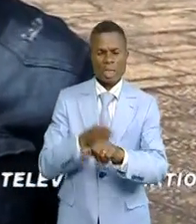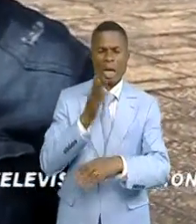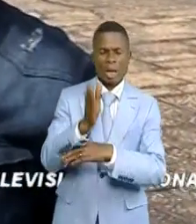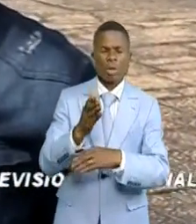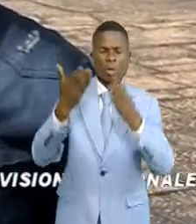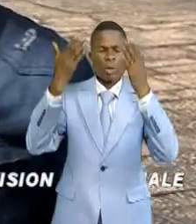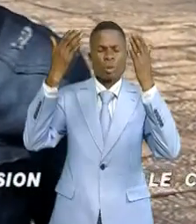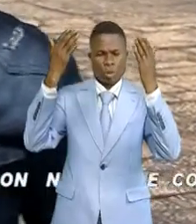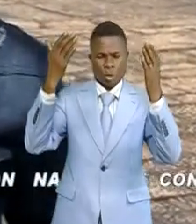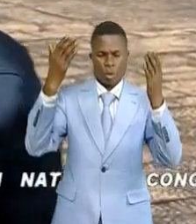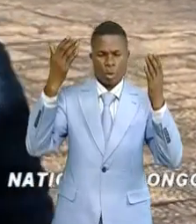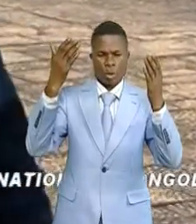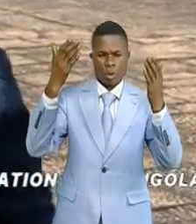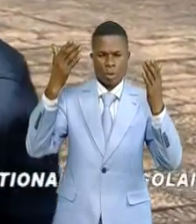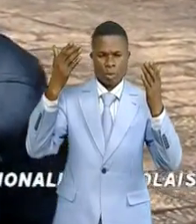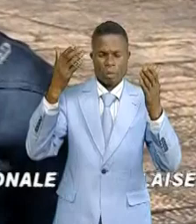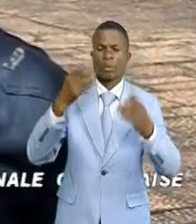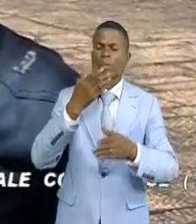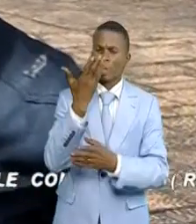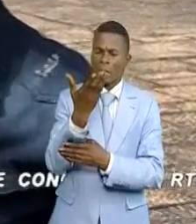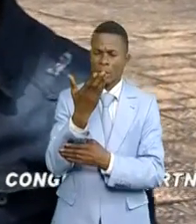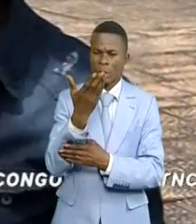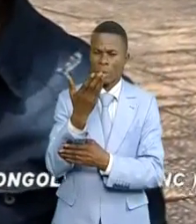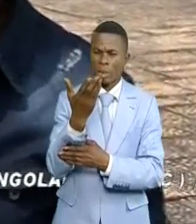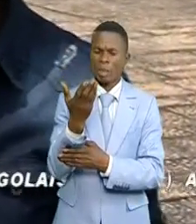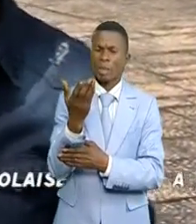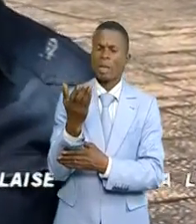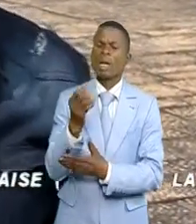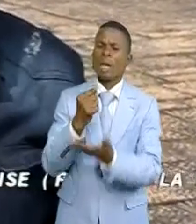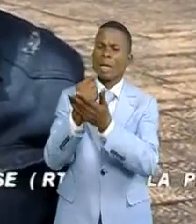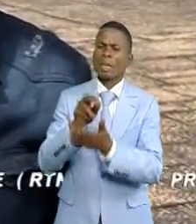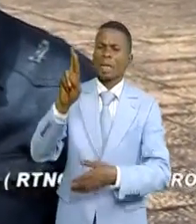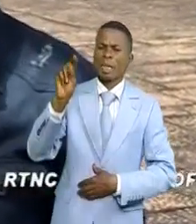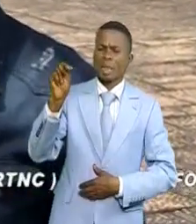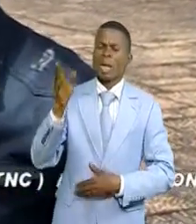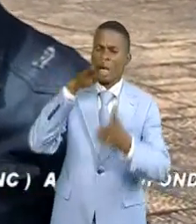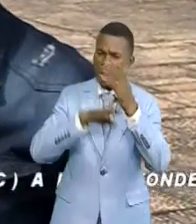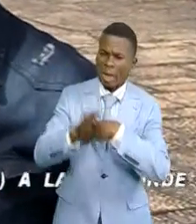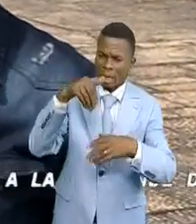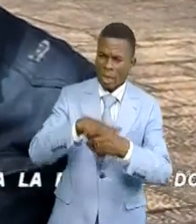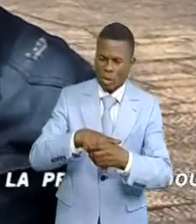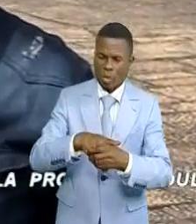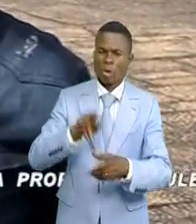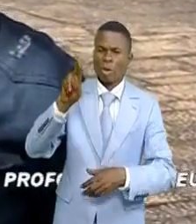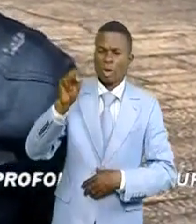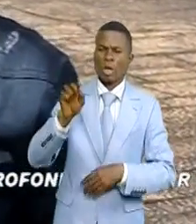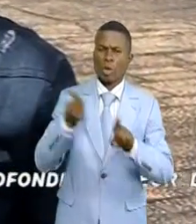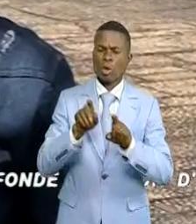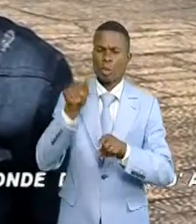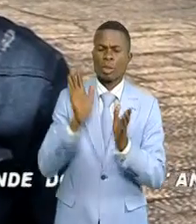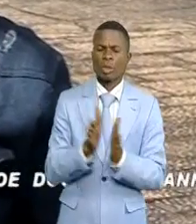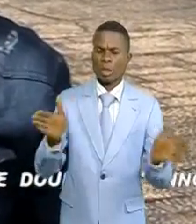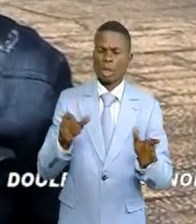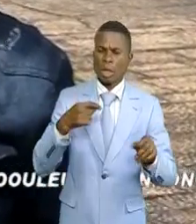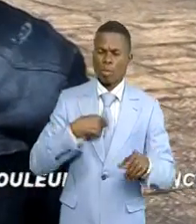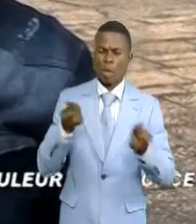Dieu m'a dit de réintégrer encore la RTNC comme directeur général, simplement parce que je suis